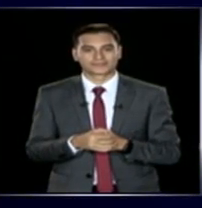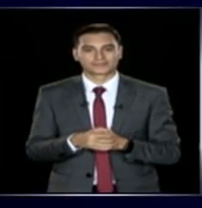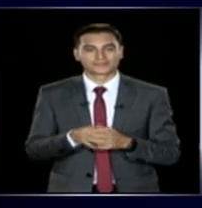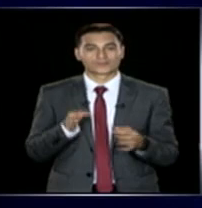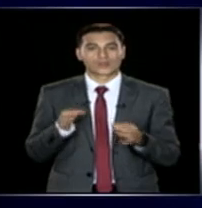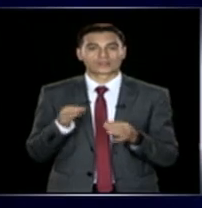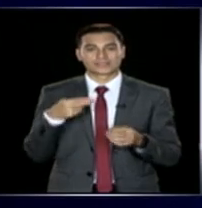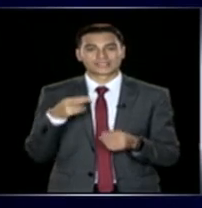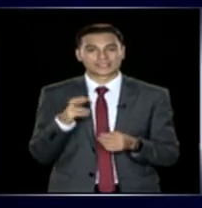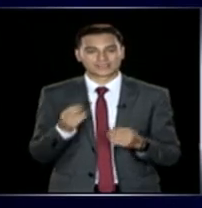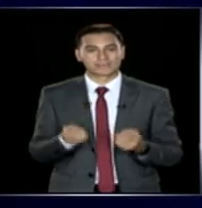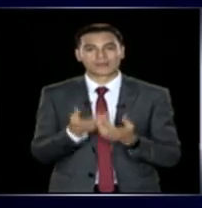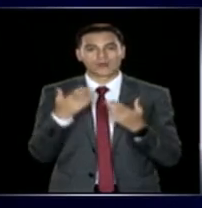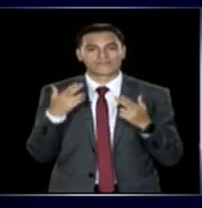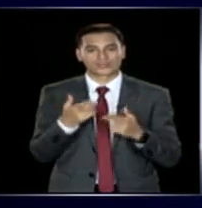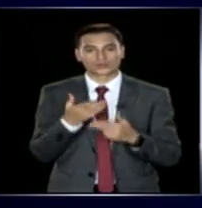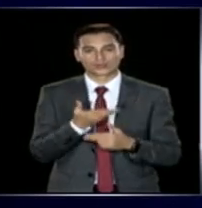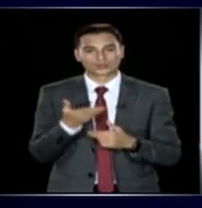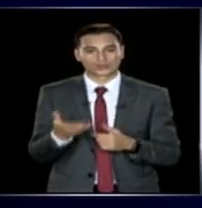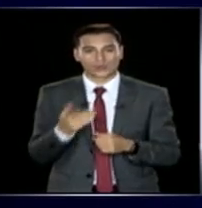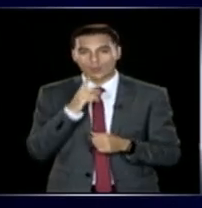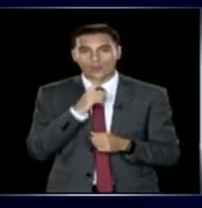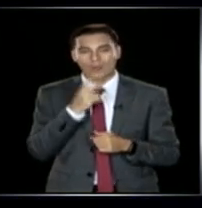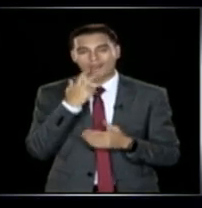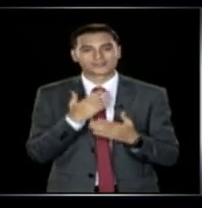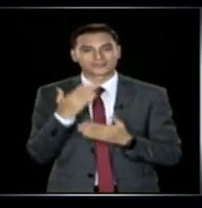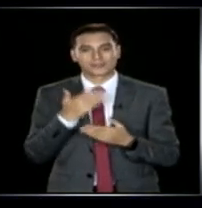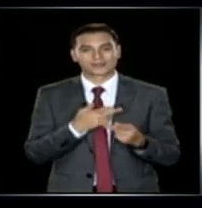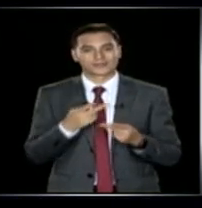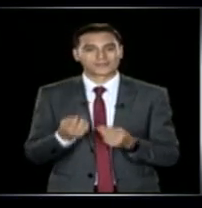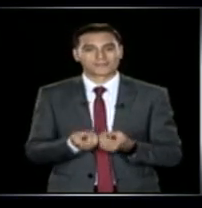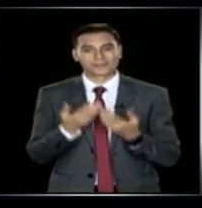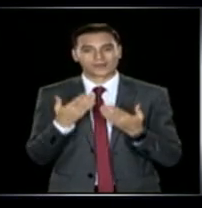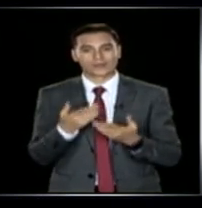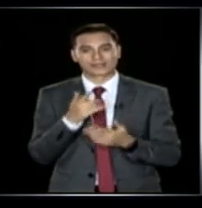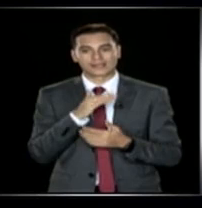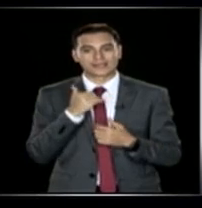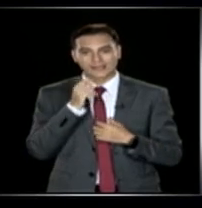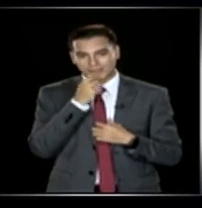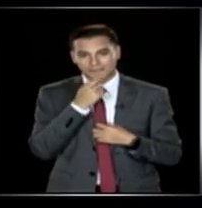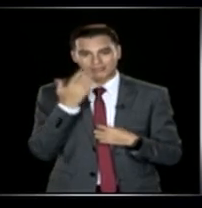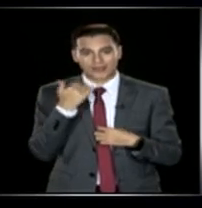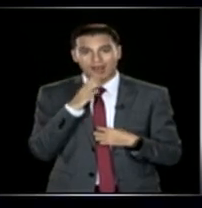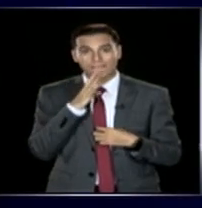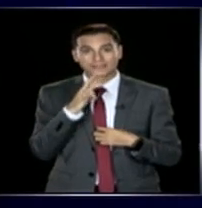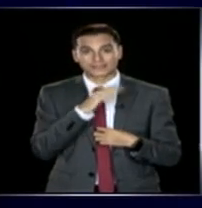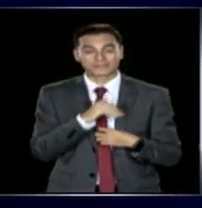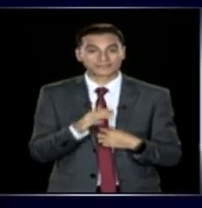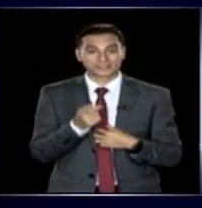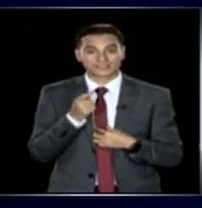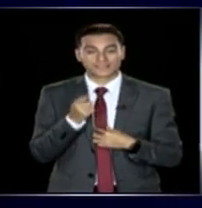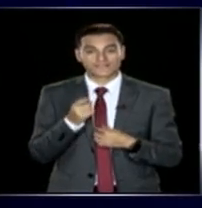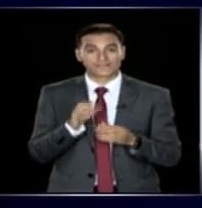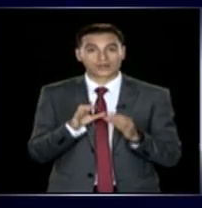المهندس عز؟ منورنا في الاستوديو. الله يخليك. والله زمان زمان فعلا. بقالك قد ايه ما جيتش الاستوديو؟ 4 سنين. المهندس عز